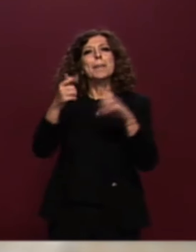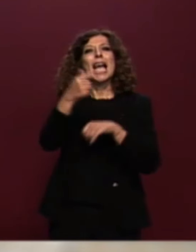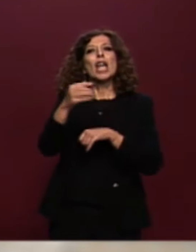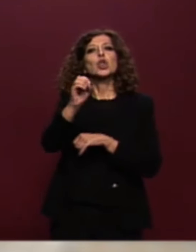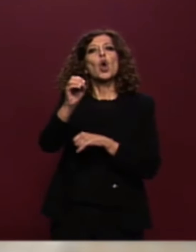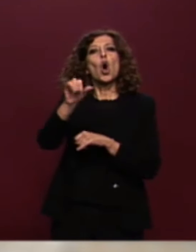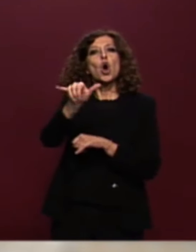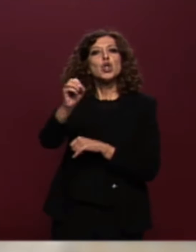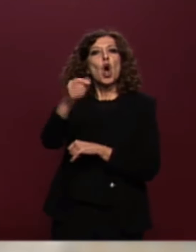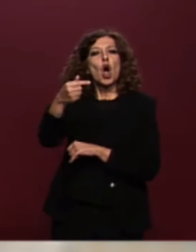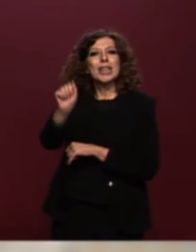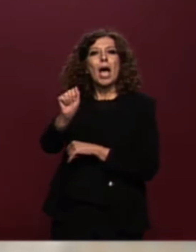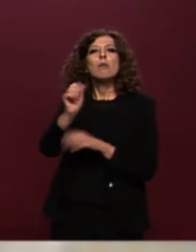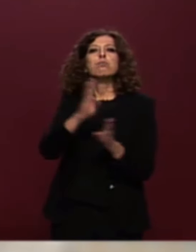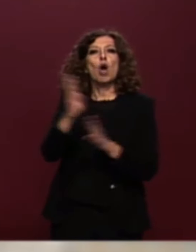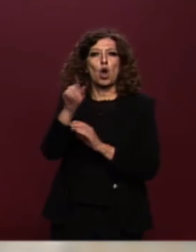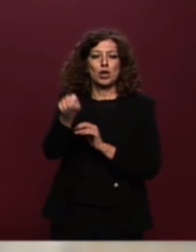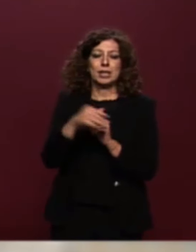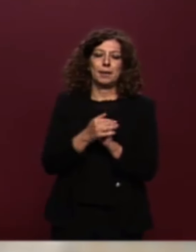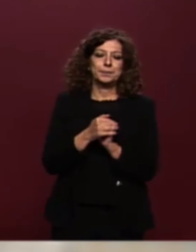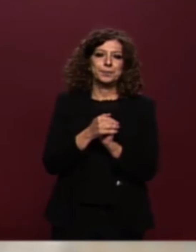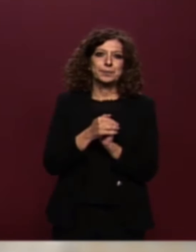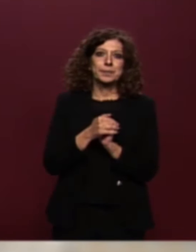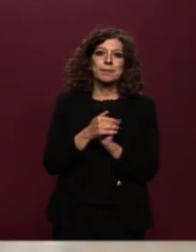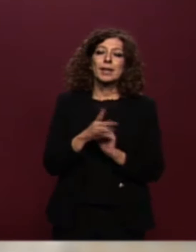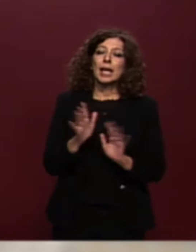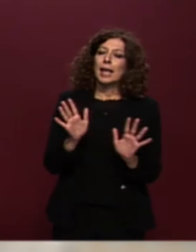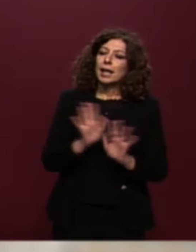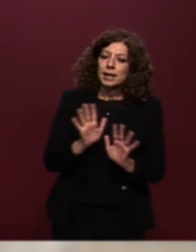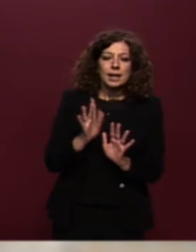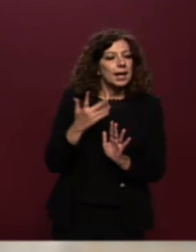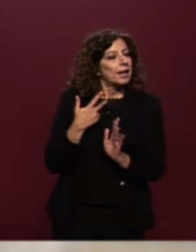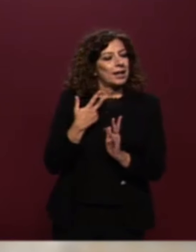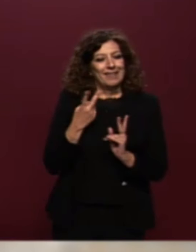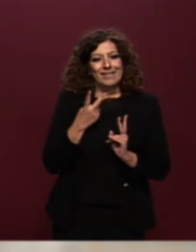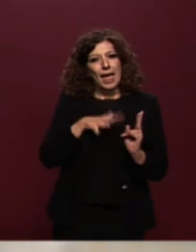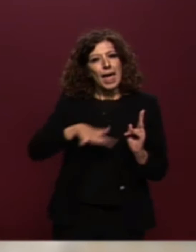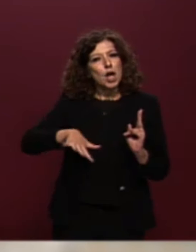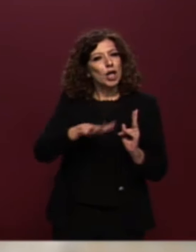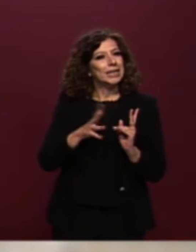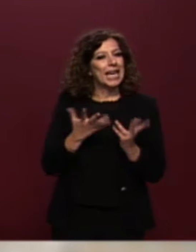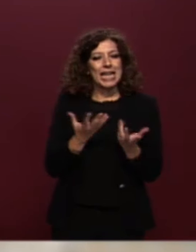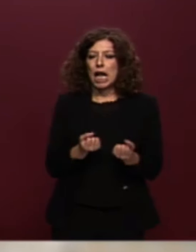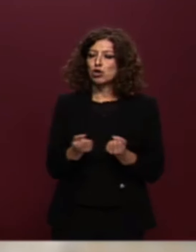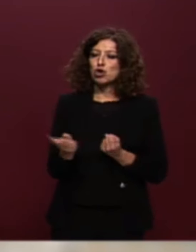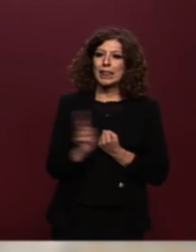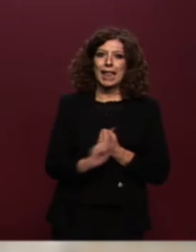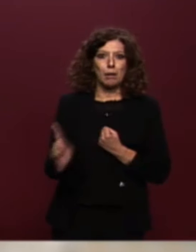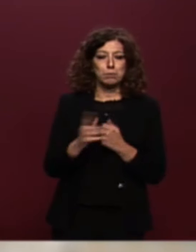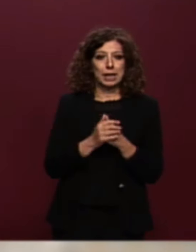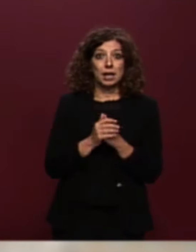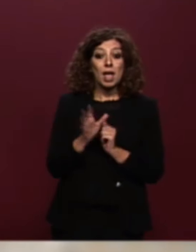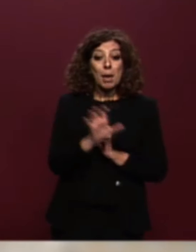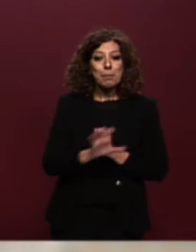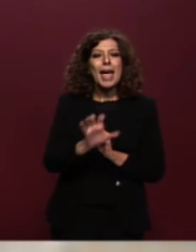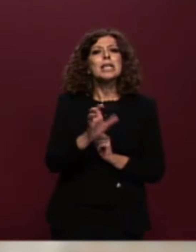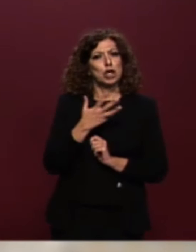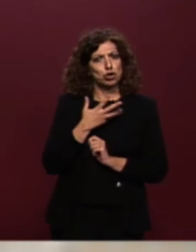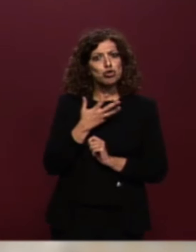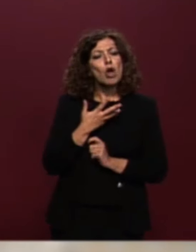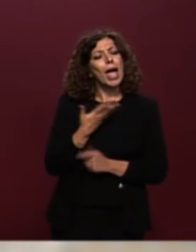episodio, come tanti altri, ci parla di una realtà inaccettabile. Parla di un paese che, pur vantando